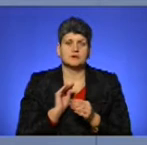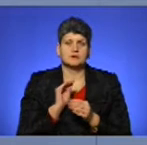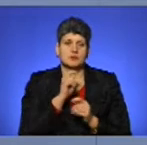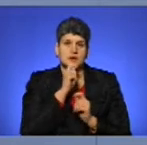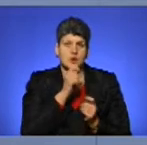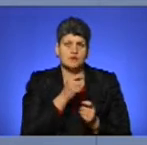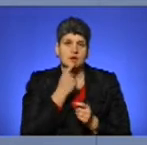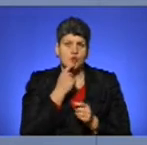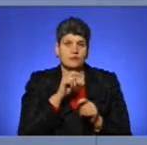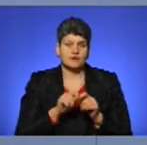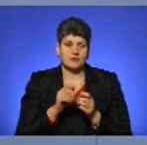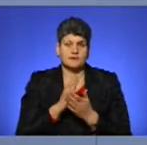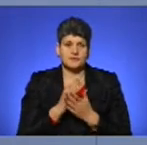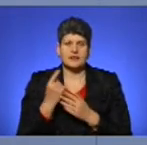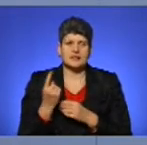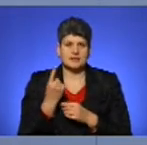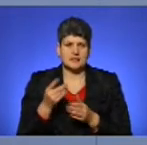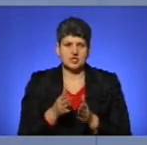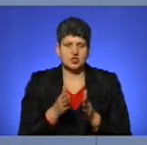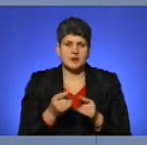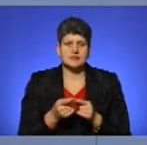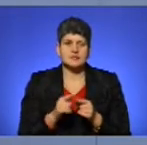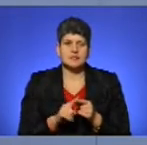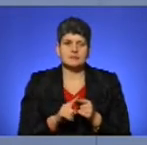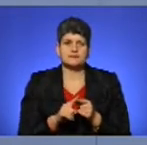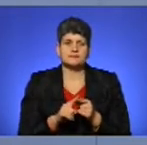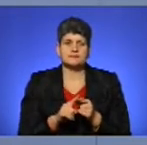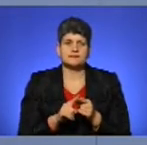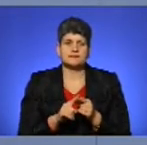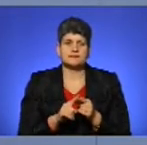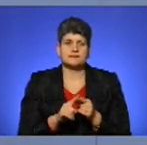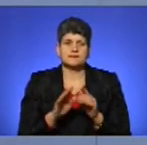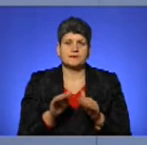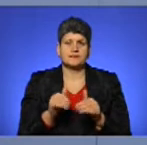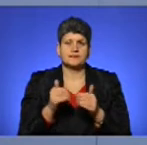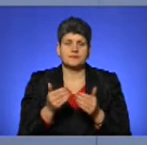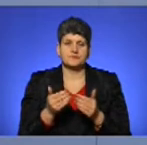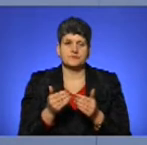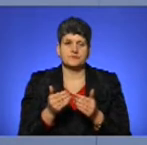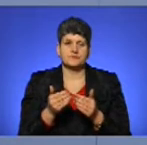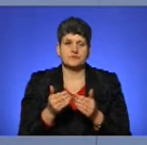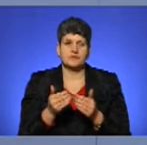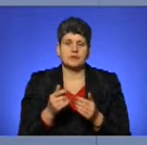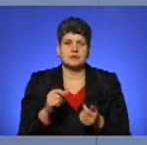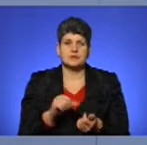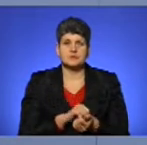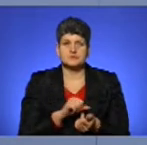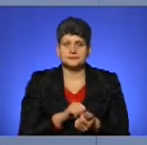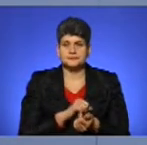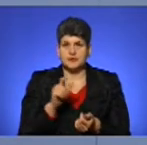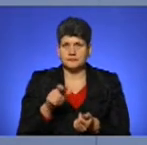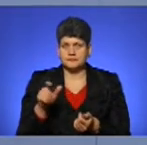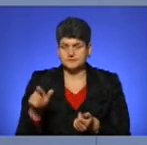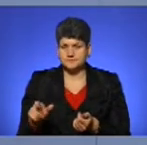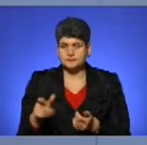то єдиний шлях передачі – це передача в середовищі споживачів ін'єкційних наркотиків,